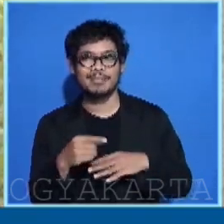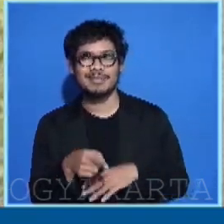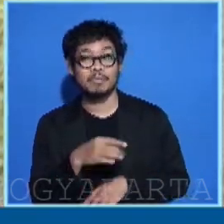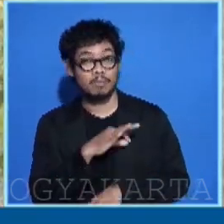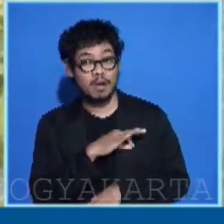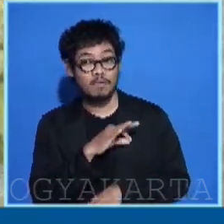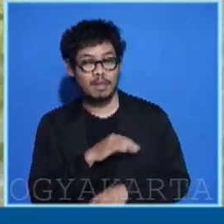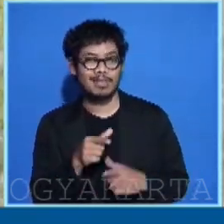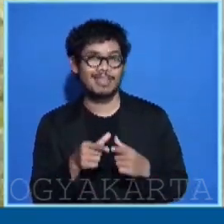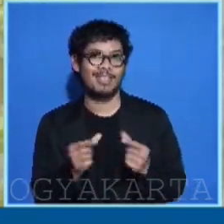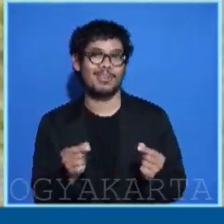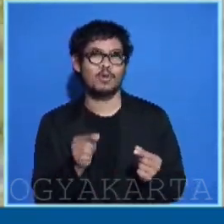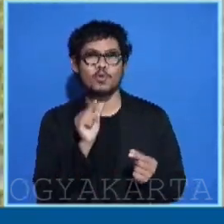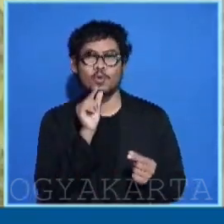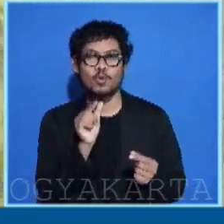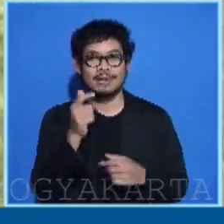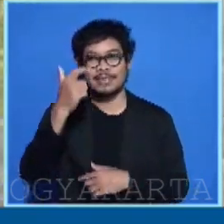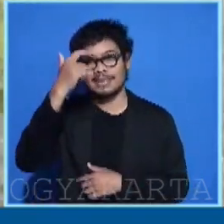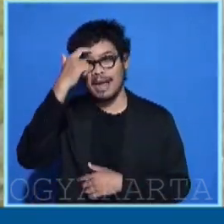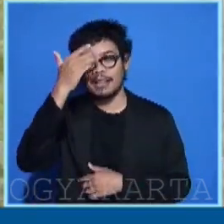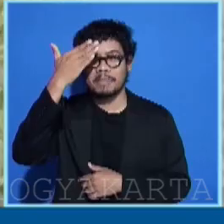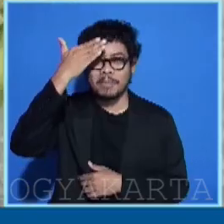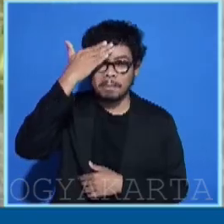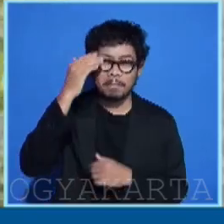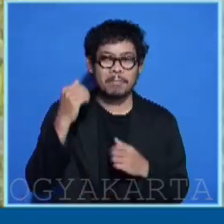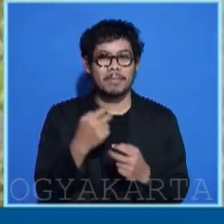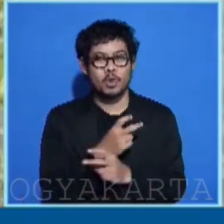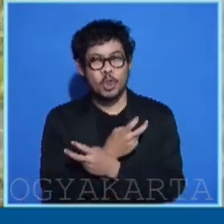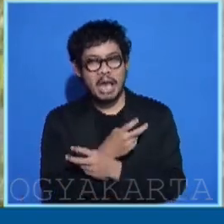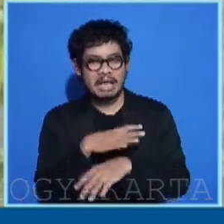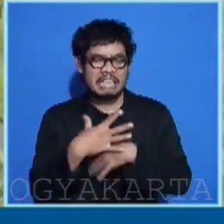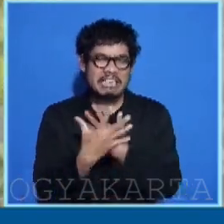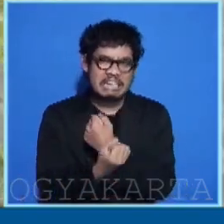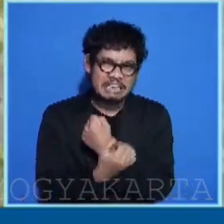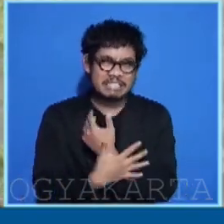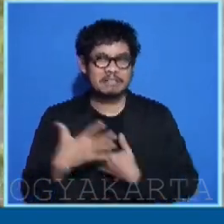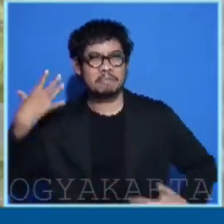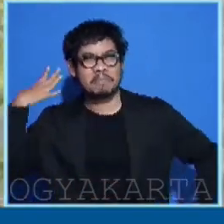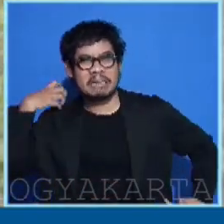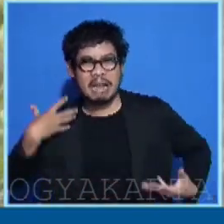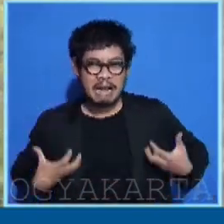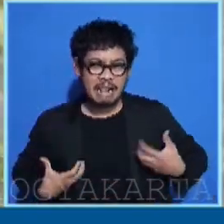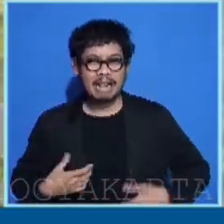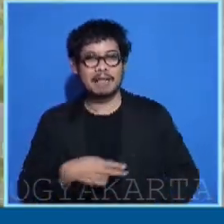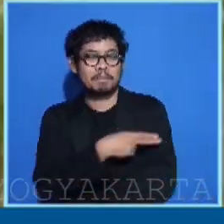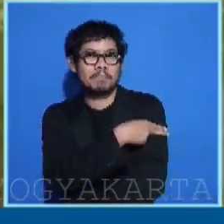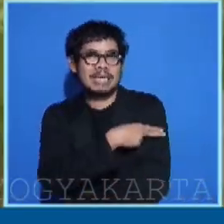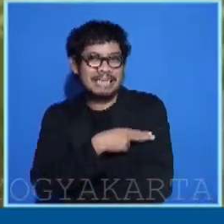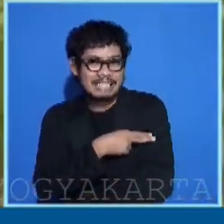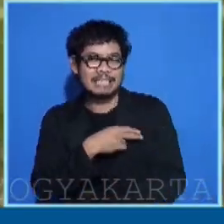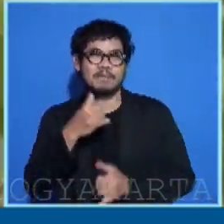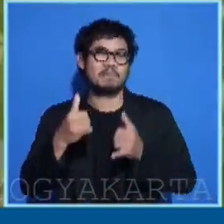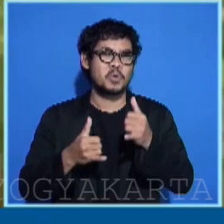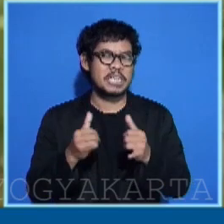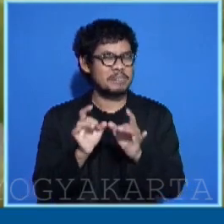bluntas kangge ngusadani sesakit demam rematik sakit Geger S kebutian saking kathahipun Mangat